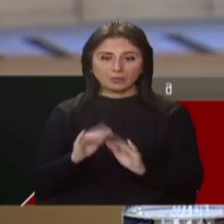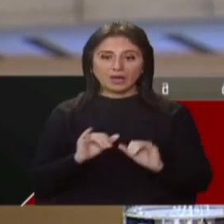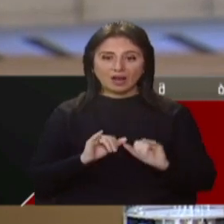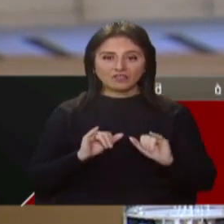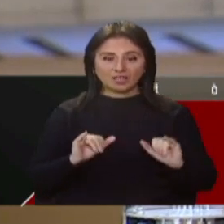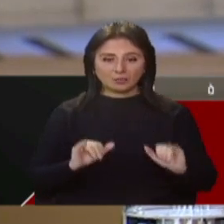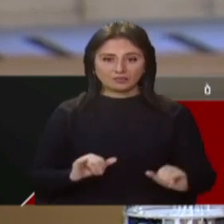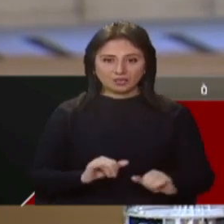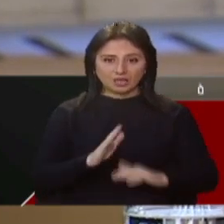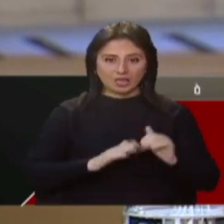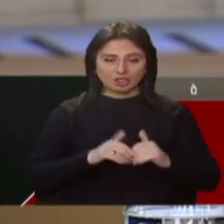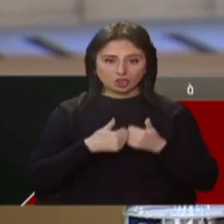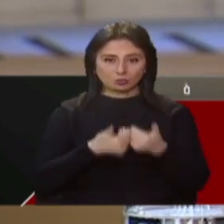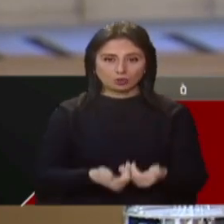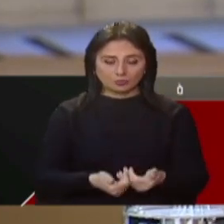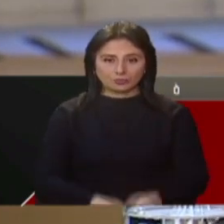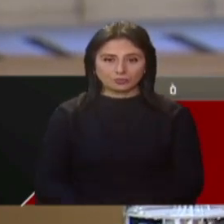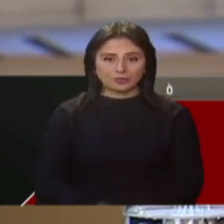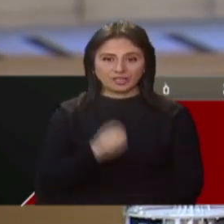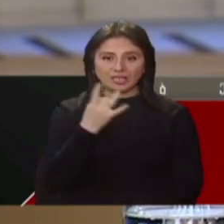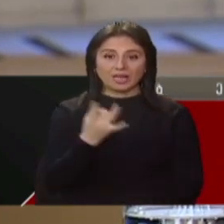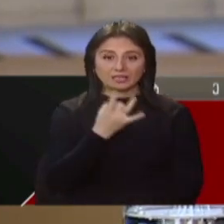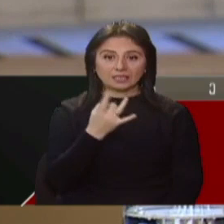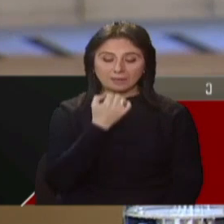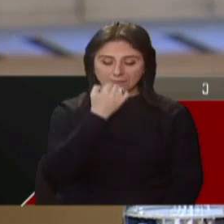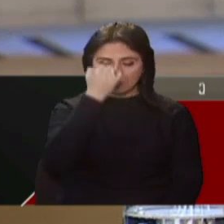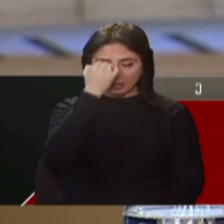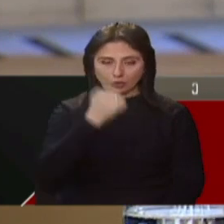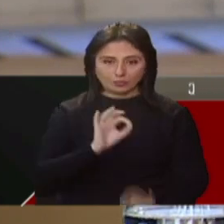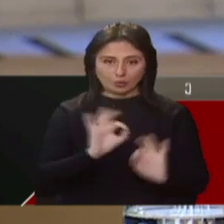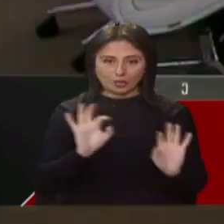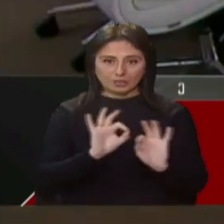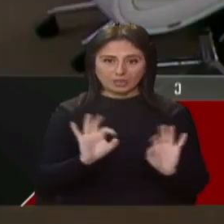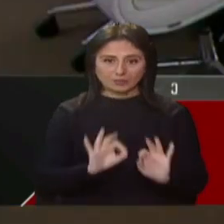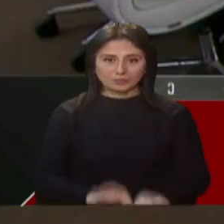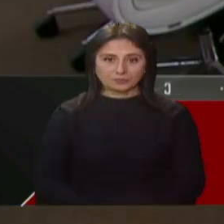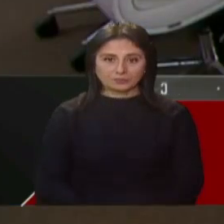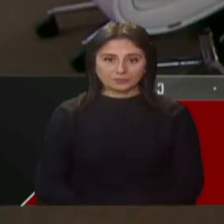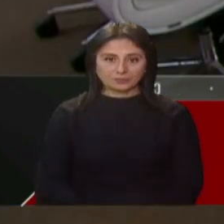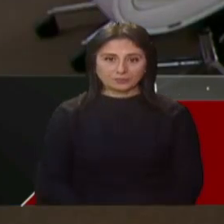kanvitarebas şeutskops xes. Kidevertxel, matlobas mogaxsenebt.